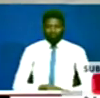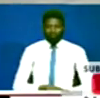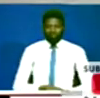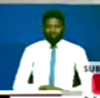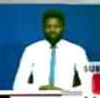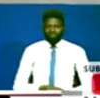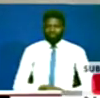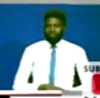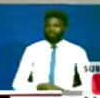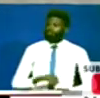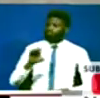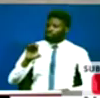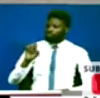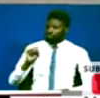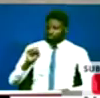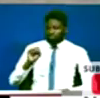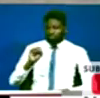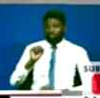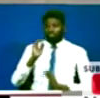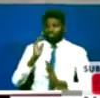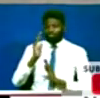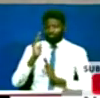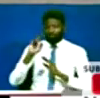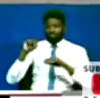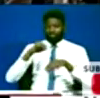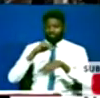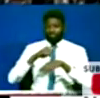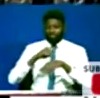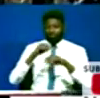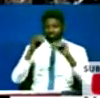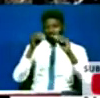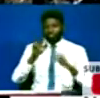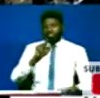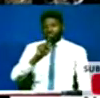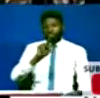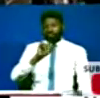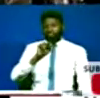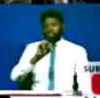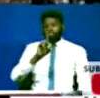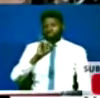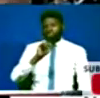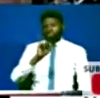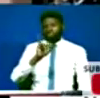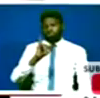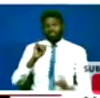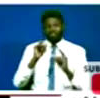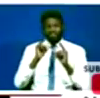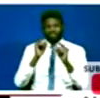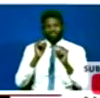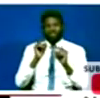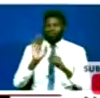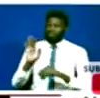Waziri wa usalama wa kitaifa Profesa Kithure Kindiki alisema wizara yake itahakikisha maafisa wa usalama wanafanya kazi